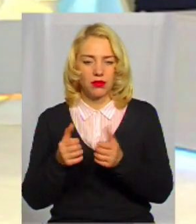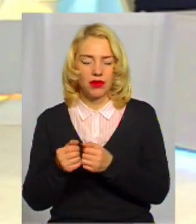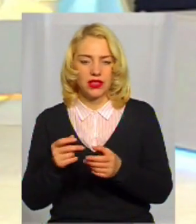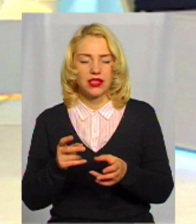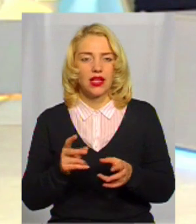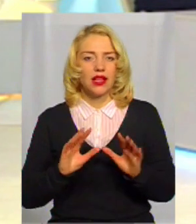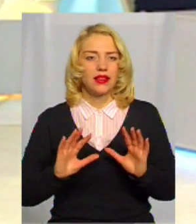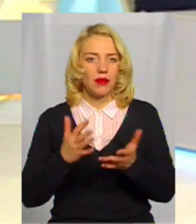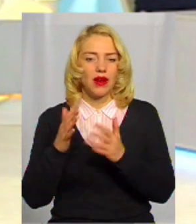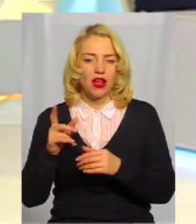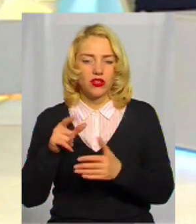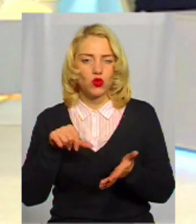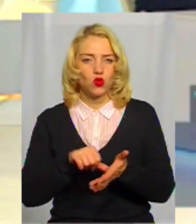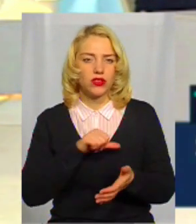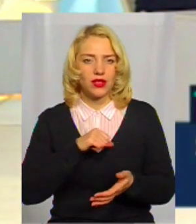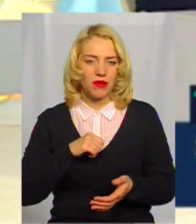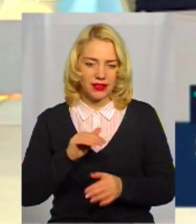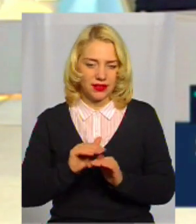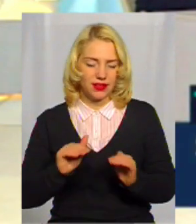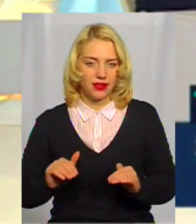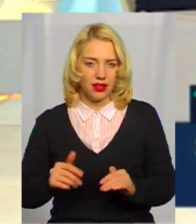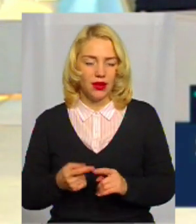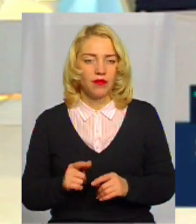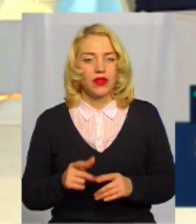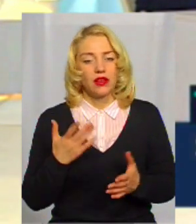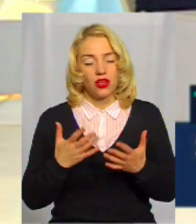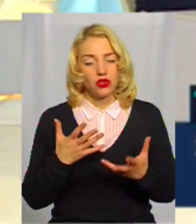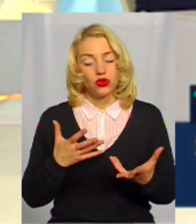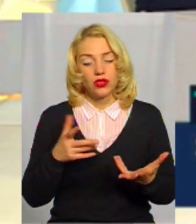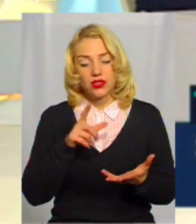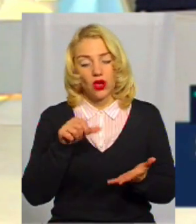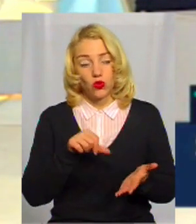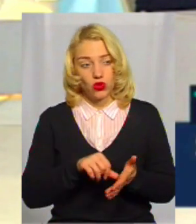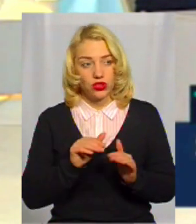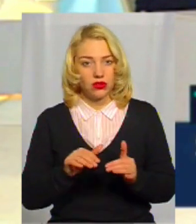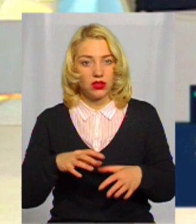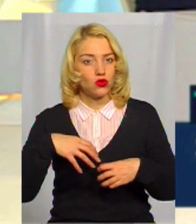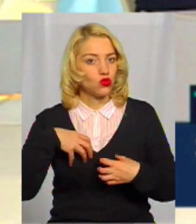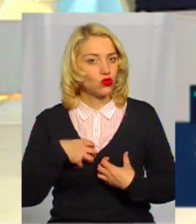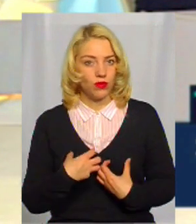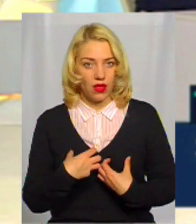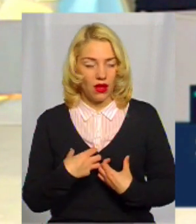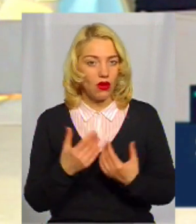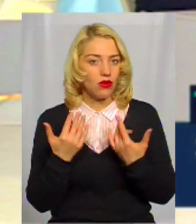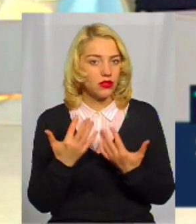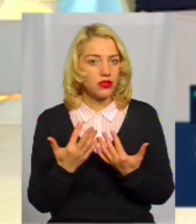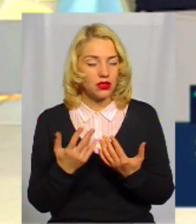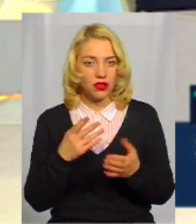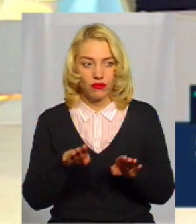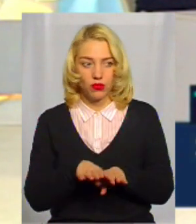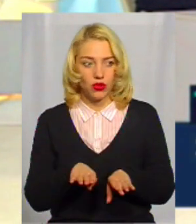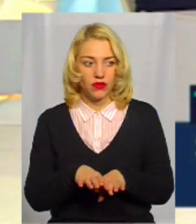області? Ну, взагалі, якщо взяти саму статистику дорожньо-транспортних пригод за участю дітей, то вона є сумною, оскільки, якщо в порівнянні